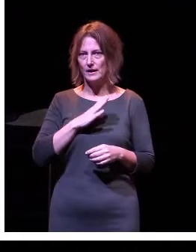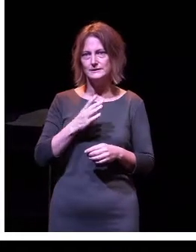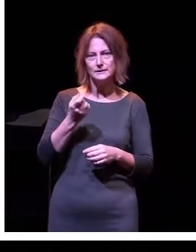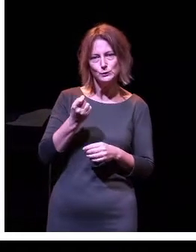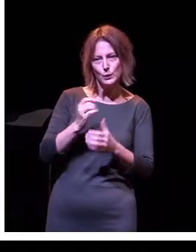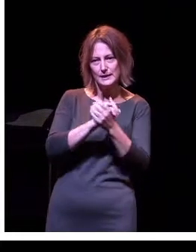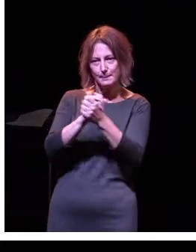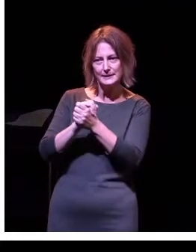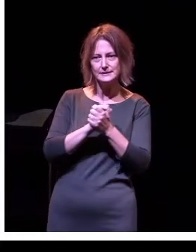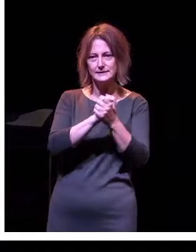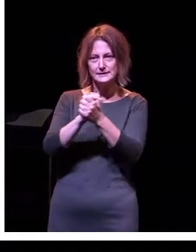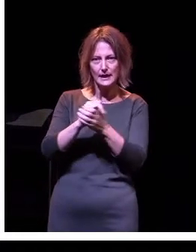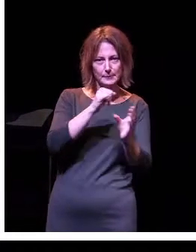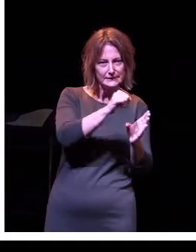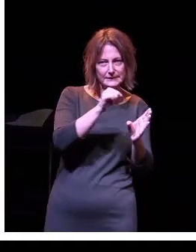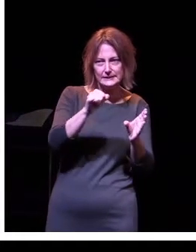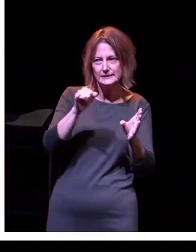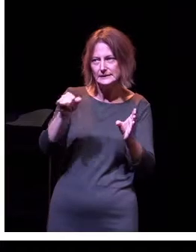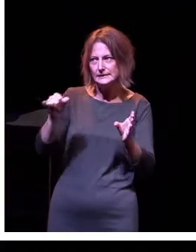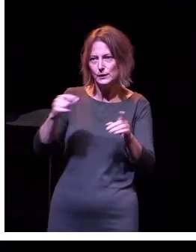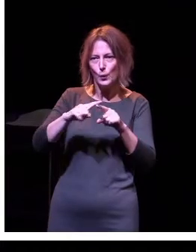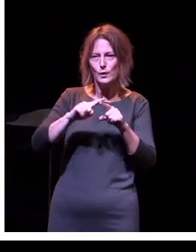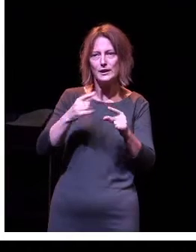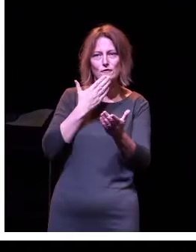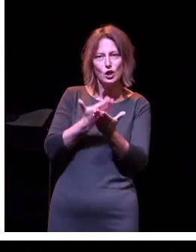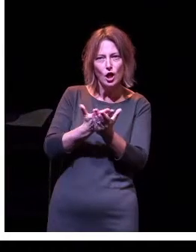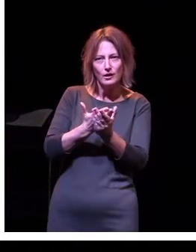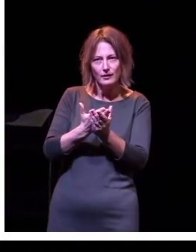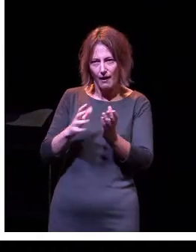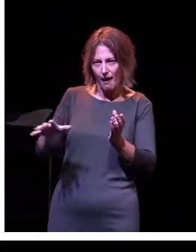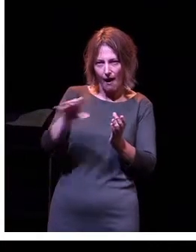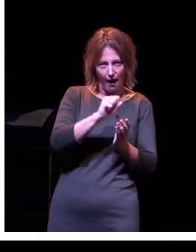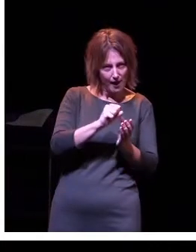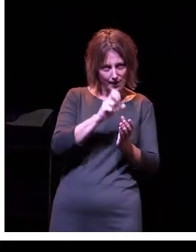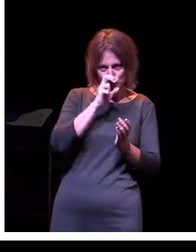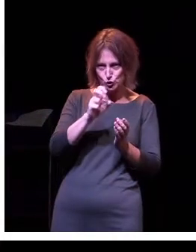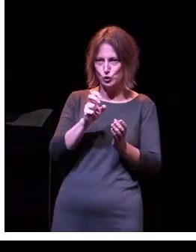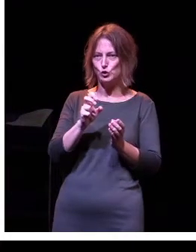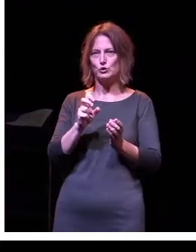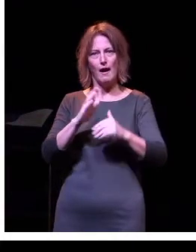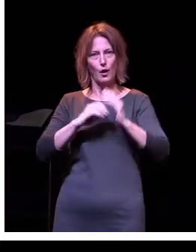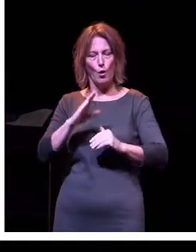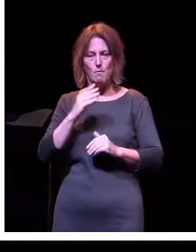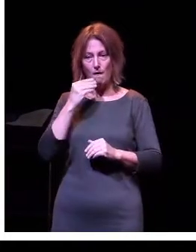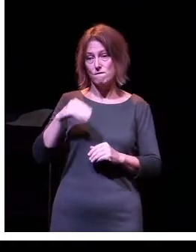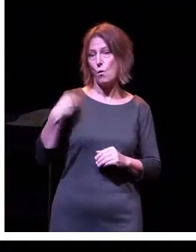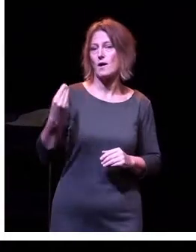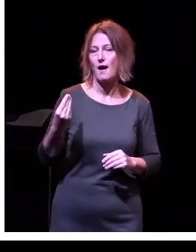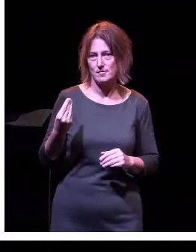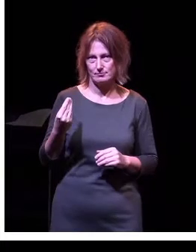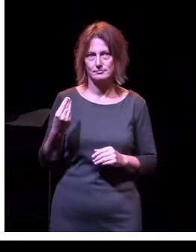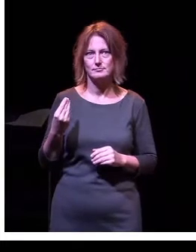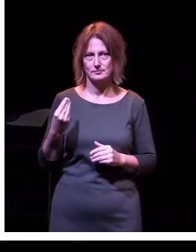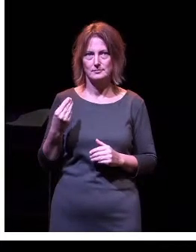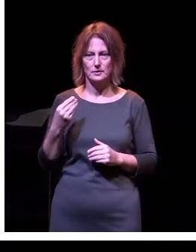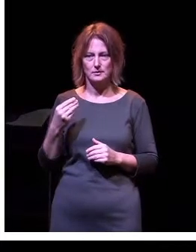här olika förslagen och det handlade om att våga och mod var något som kom tillbaka och